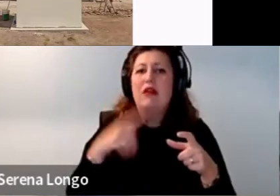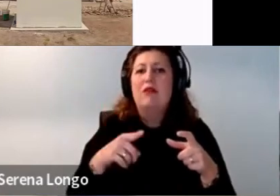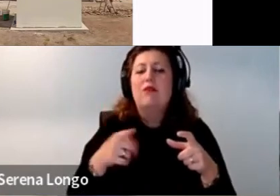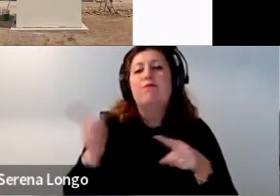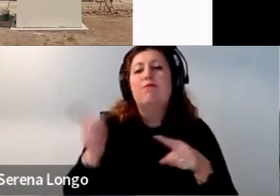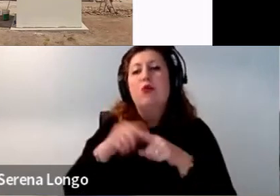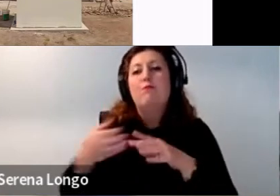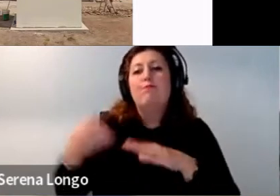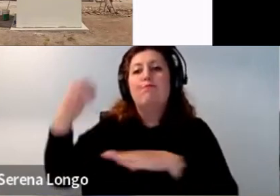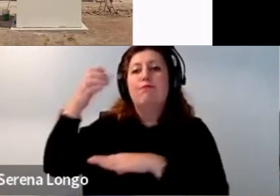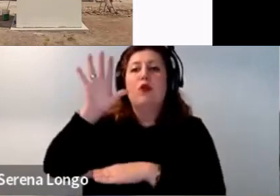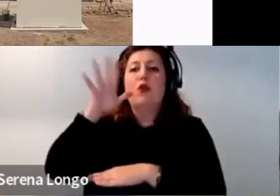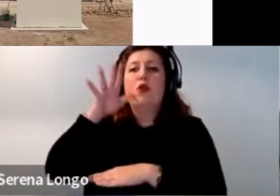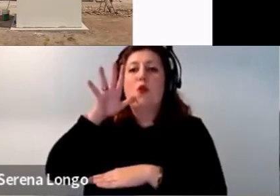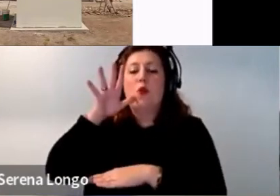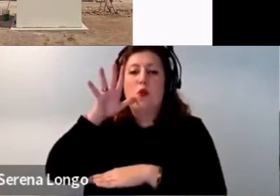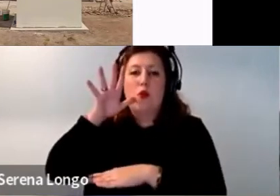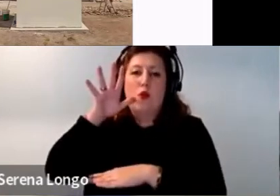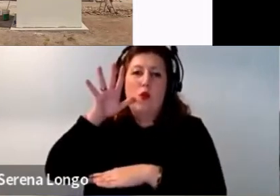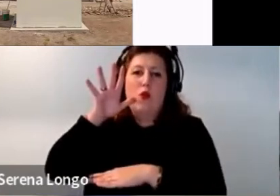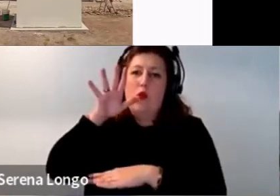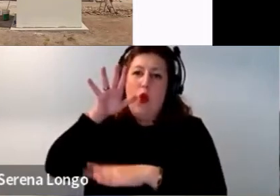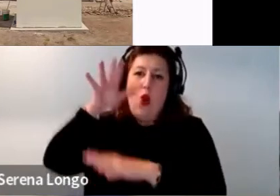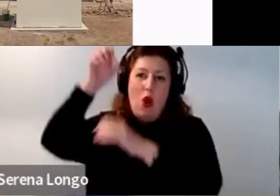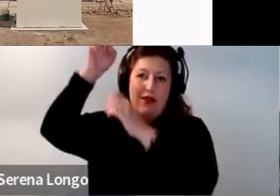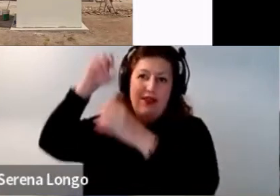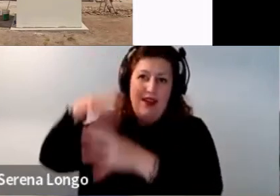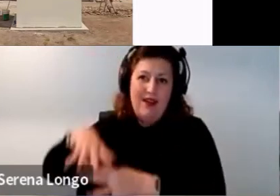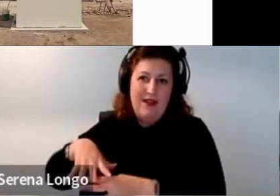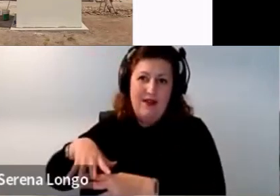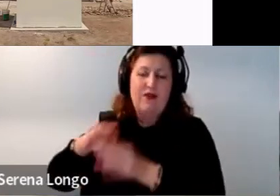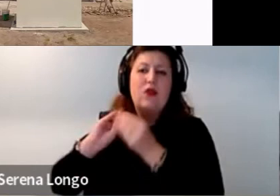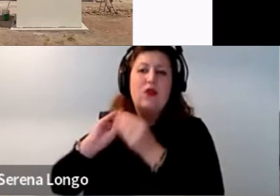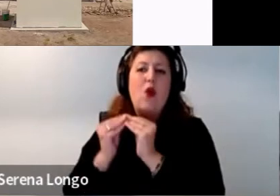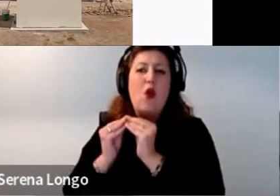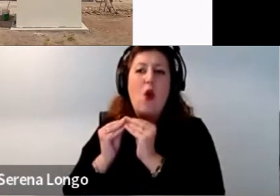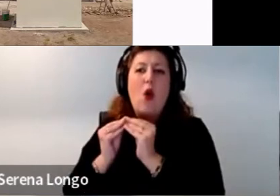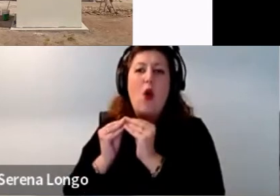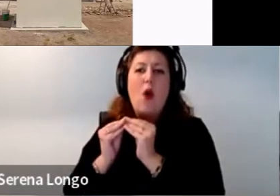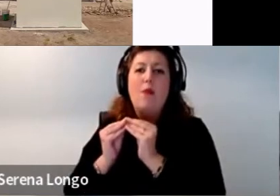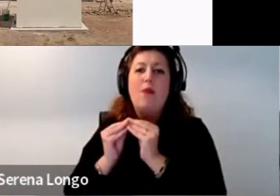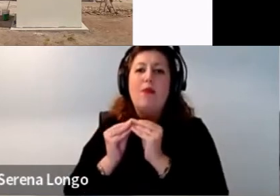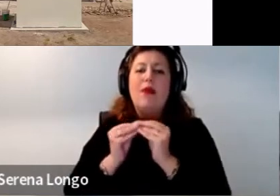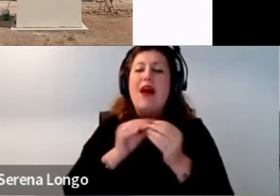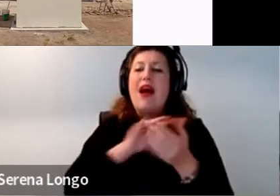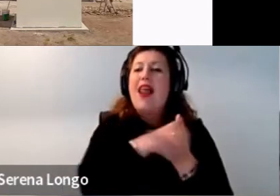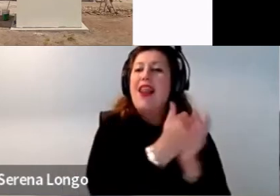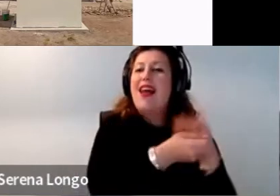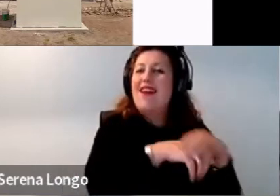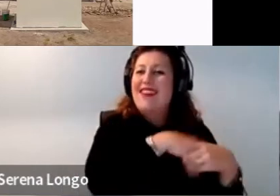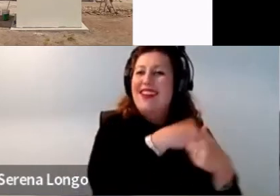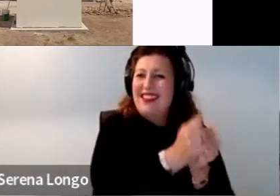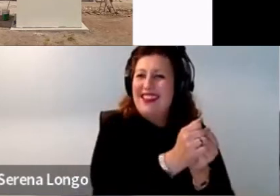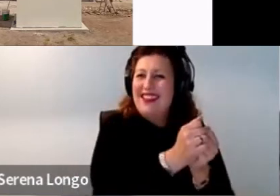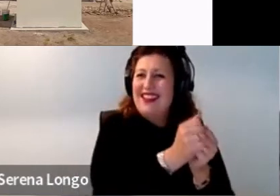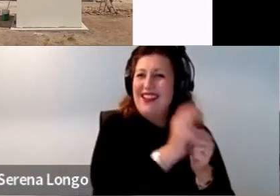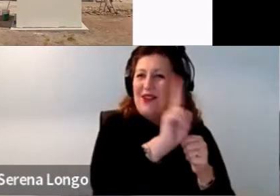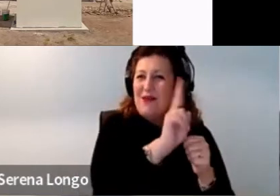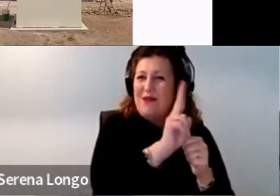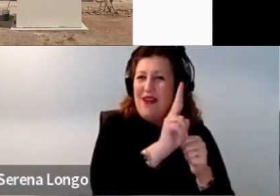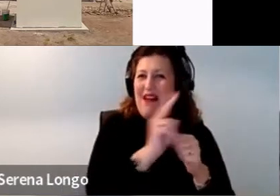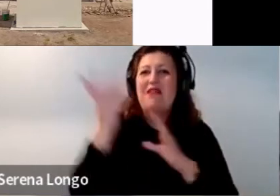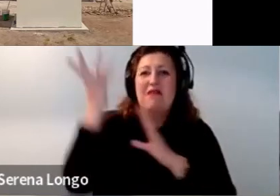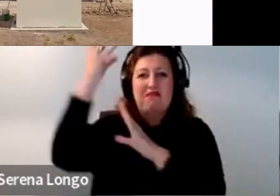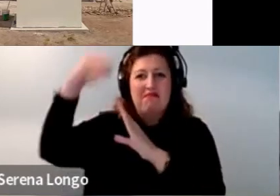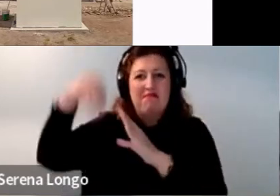tank che sostanzialmente alimentava i lavandini. Loro sul posto avevano